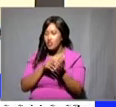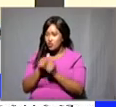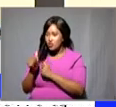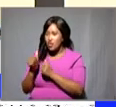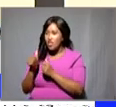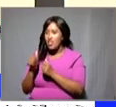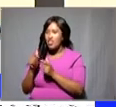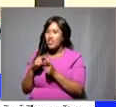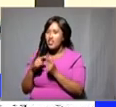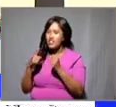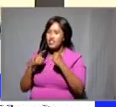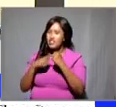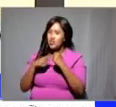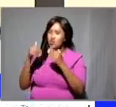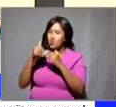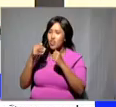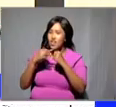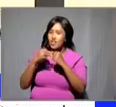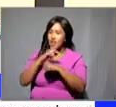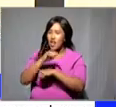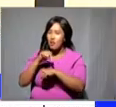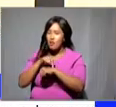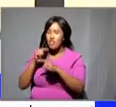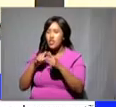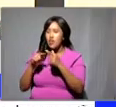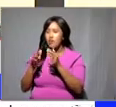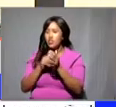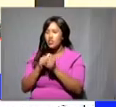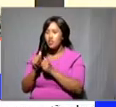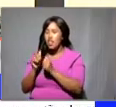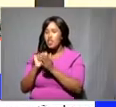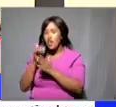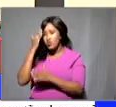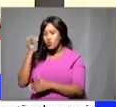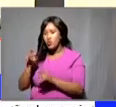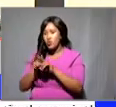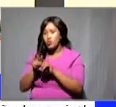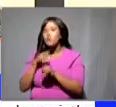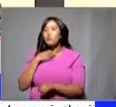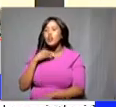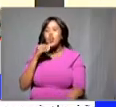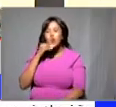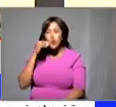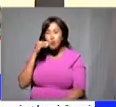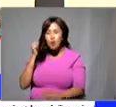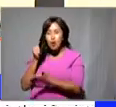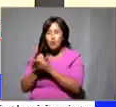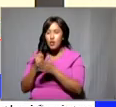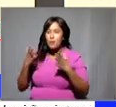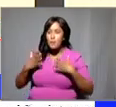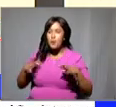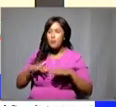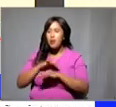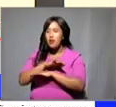within 6 to 8 hours guku service iniri ni gukurethirite na nikio ndire ndona mishini mawafisini adu ni mahure